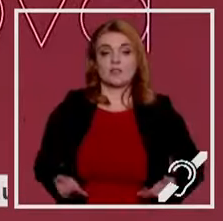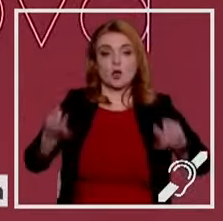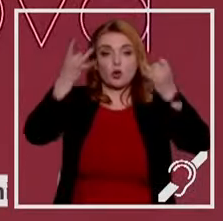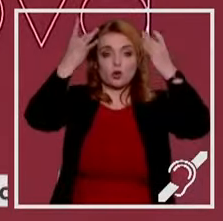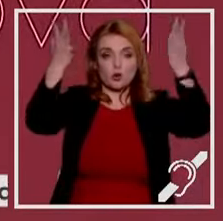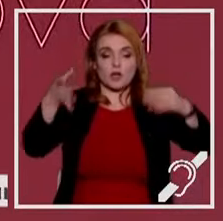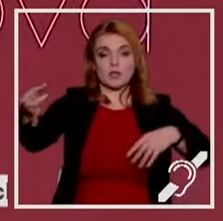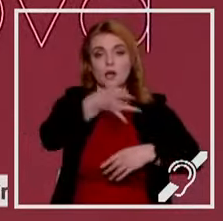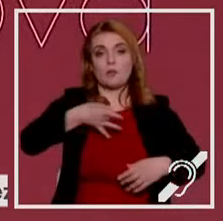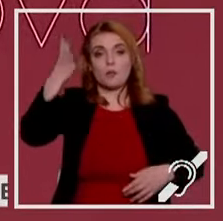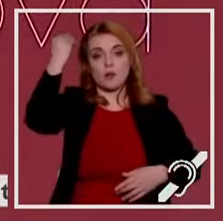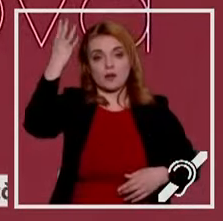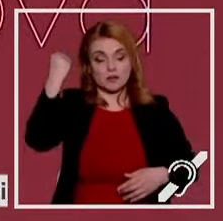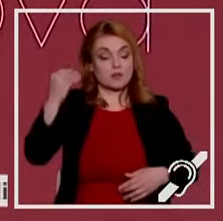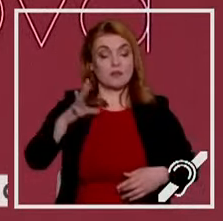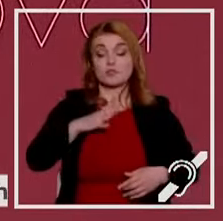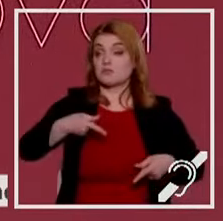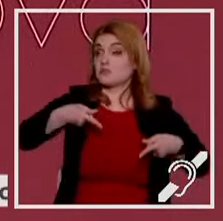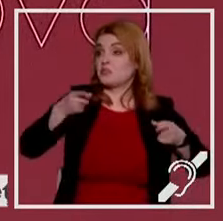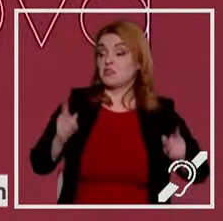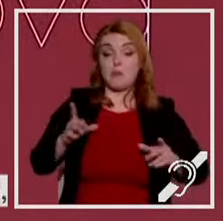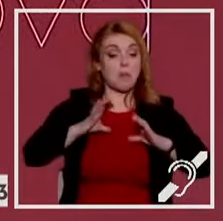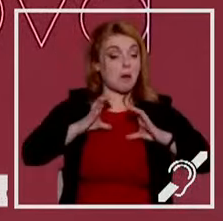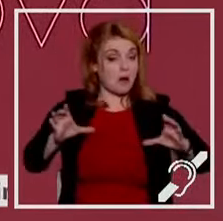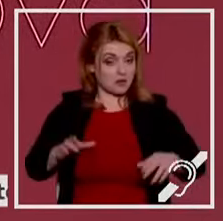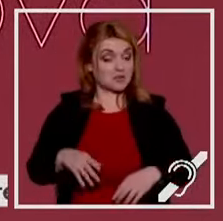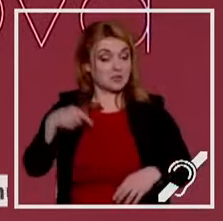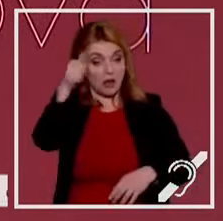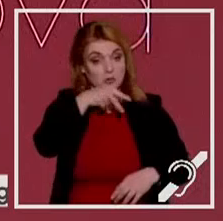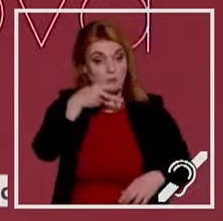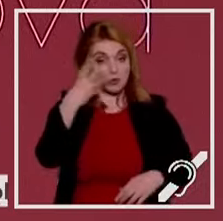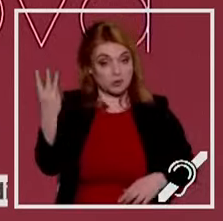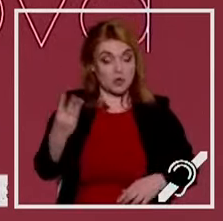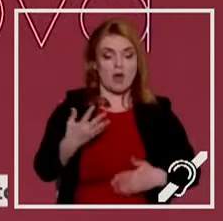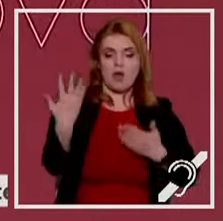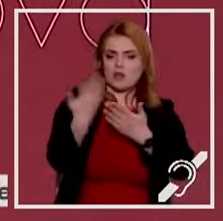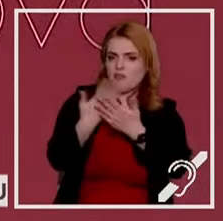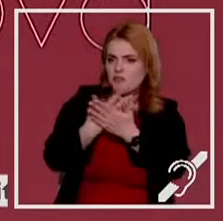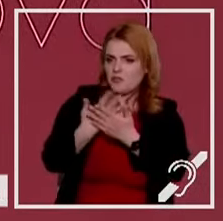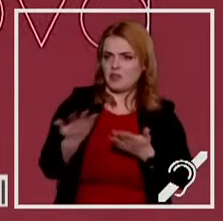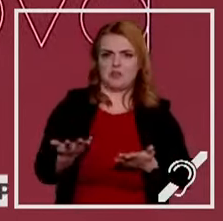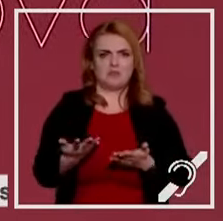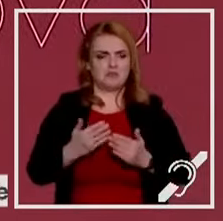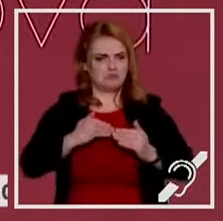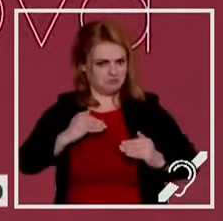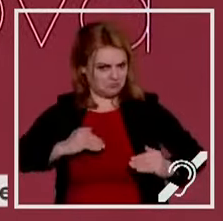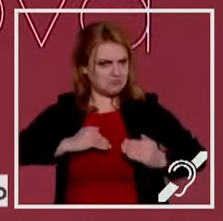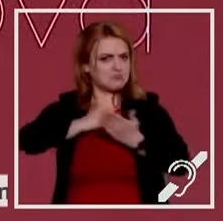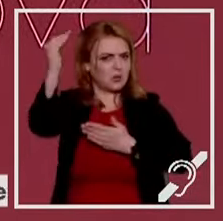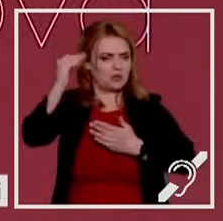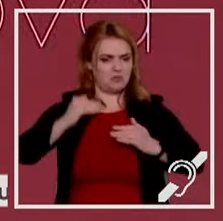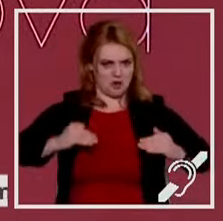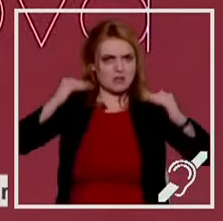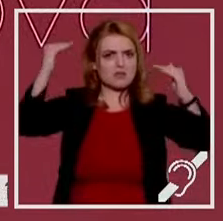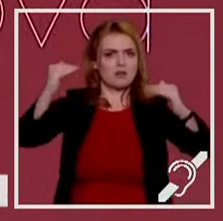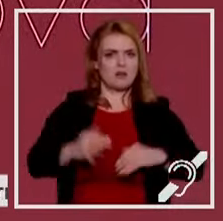În Republica Moldova a luat un adevărat avânt în 2023. Industria cinematografică a atins noi culmi, astfel că